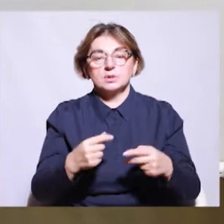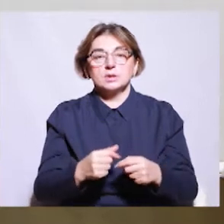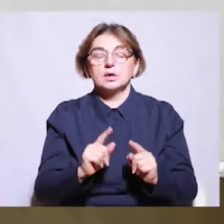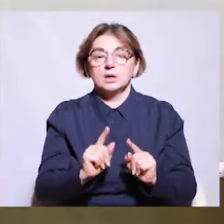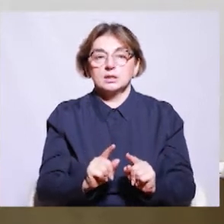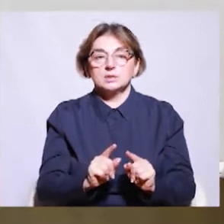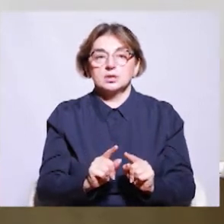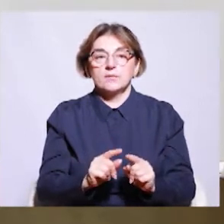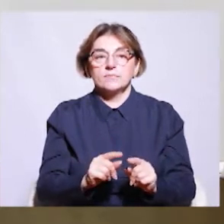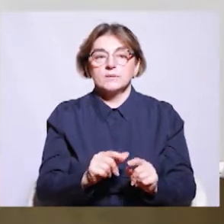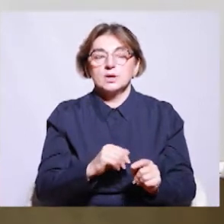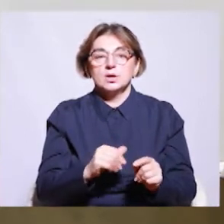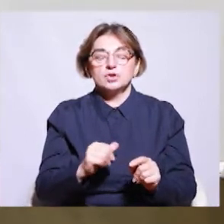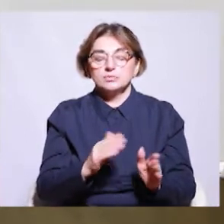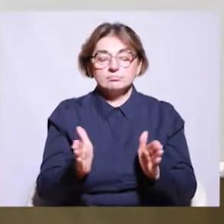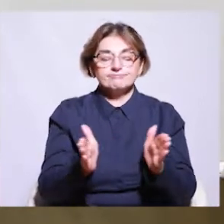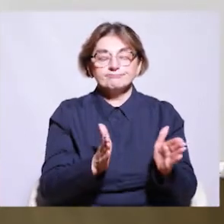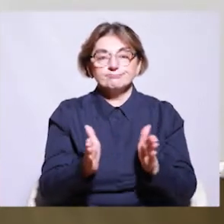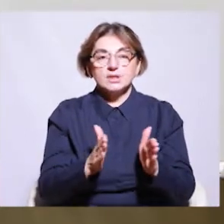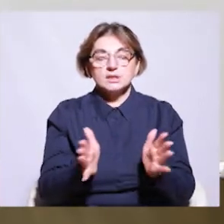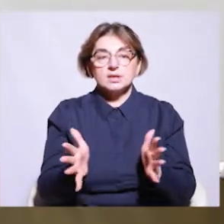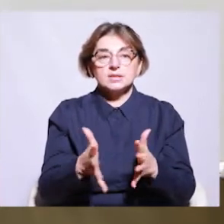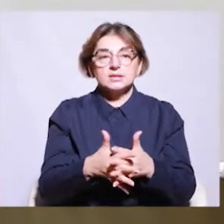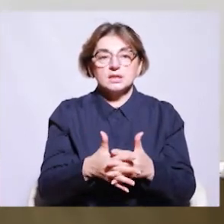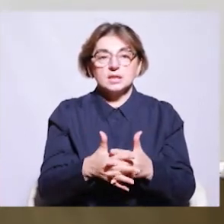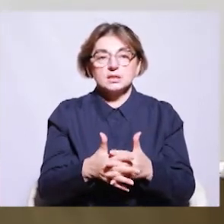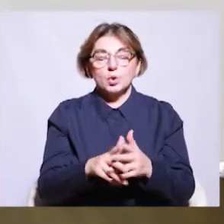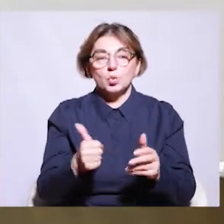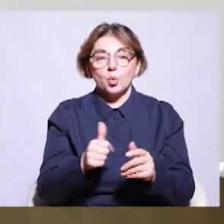ესე იგი, ნეიტრალიზაციის რეაქცია, რომ